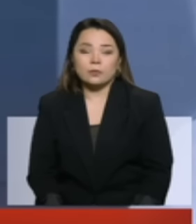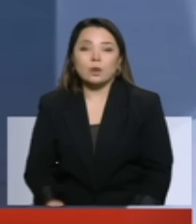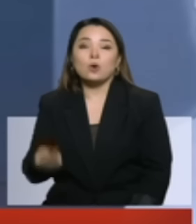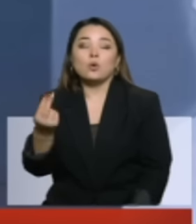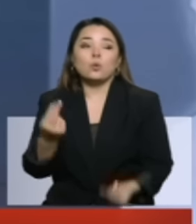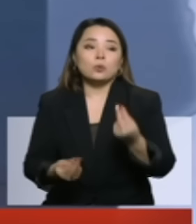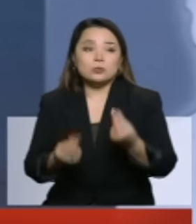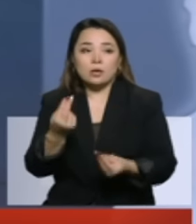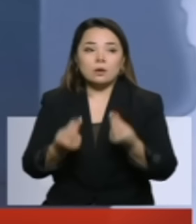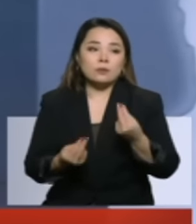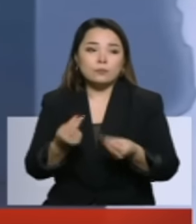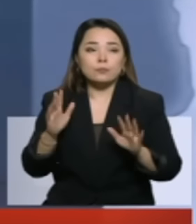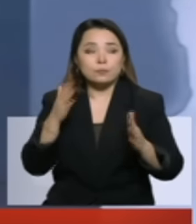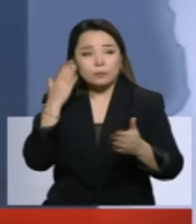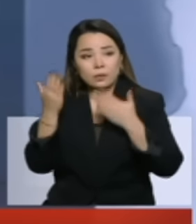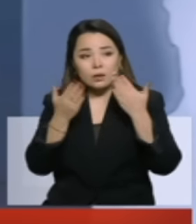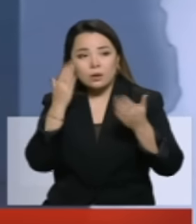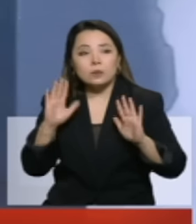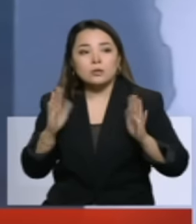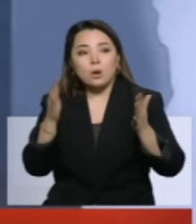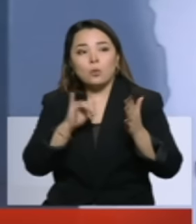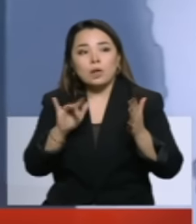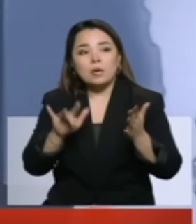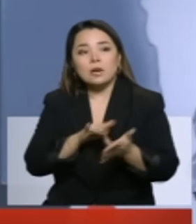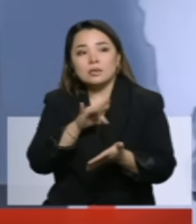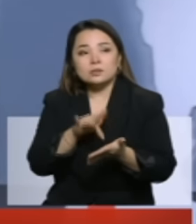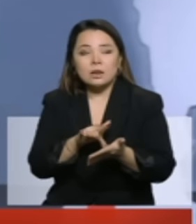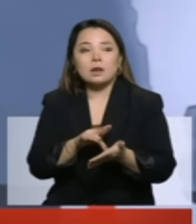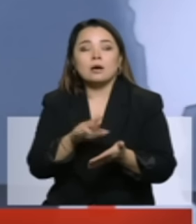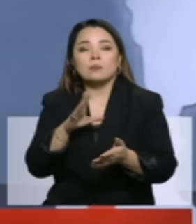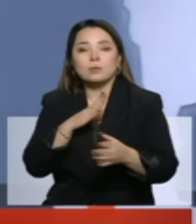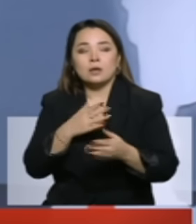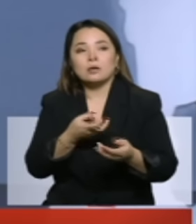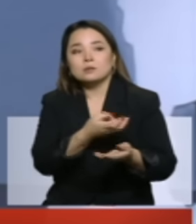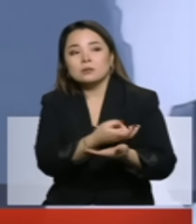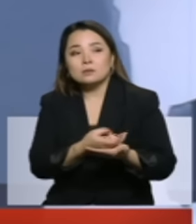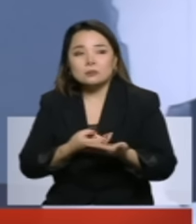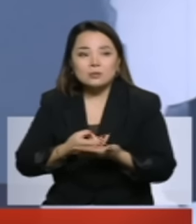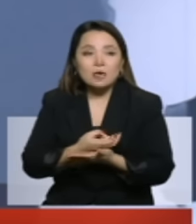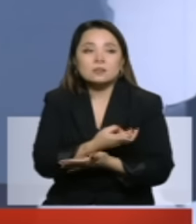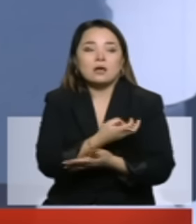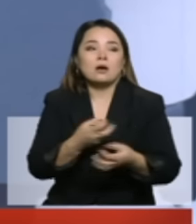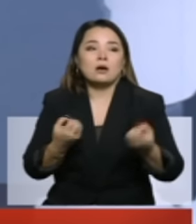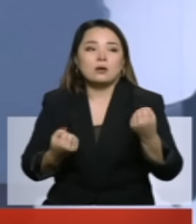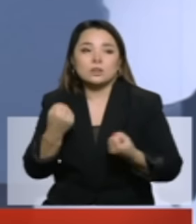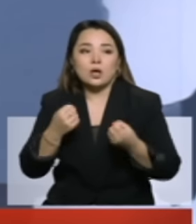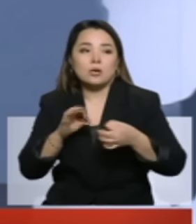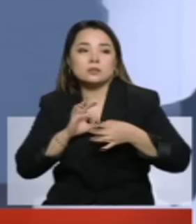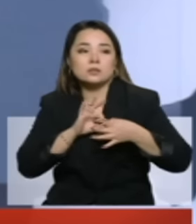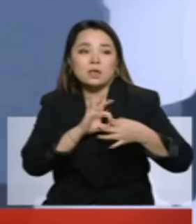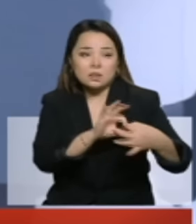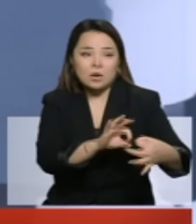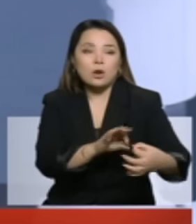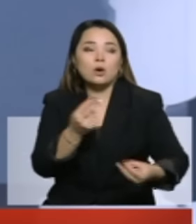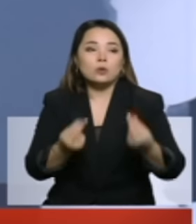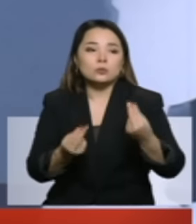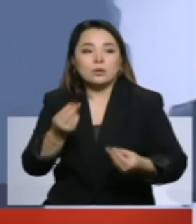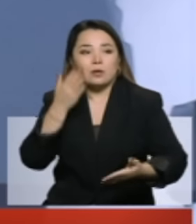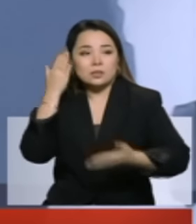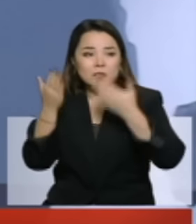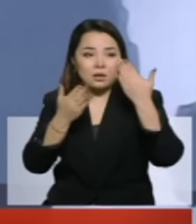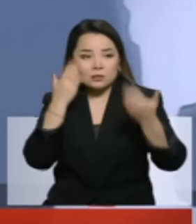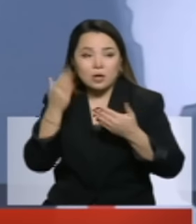ойнап жүріп отбаста, Оралға іргелес ауылда қаңылтыр сүйретпені автокөлікке тіркеп, достармен бірге ойнап